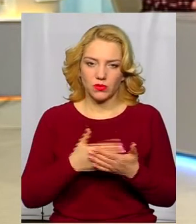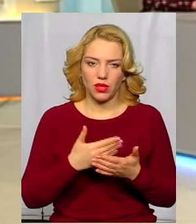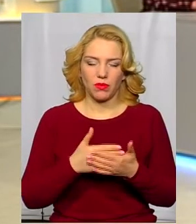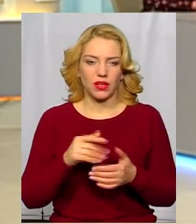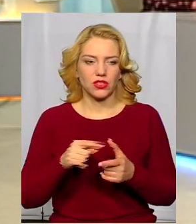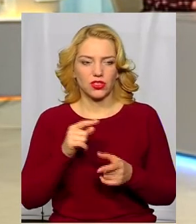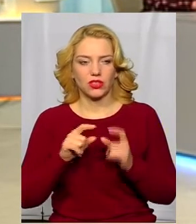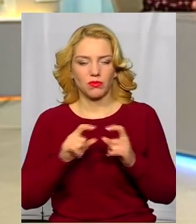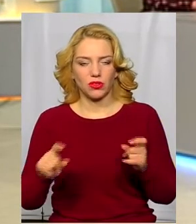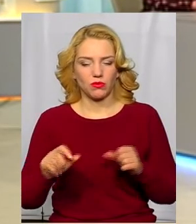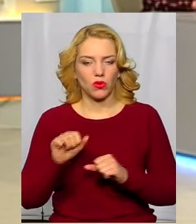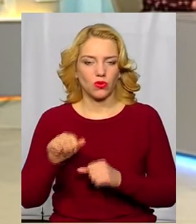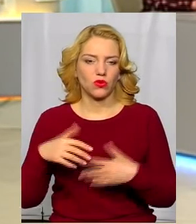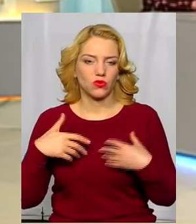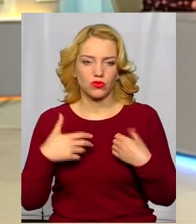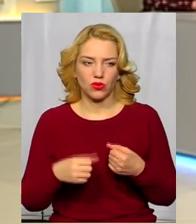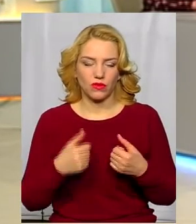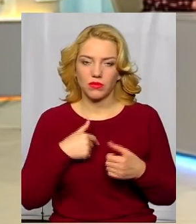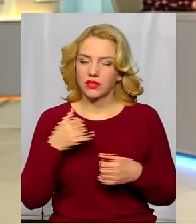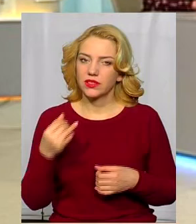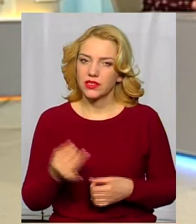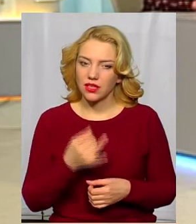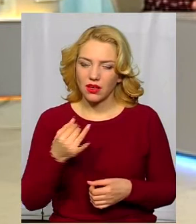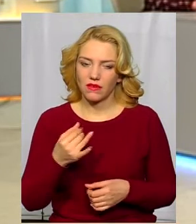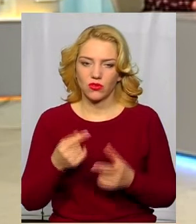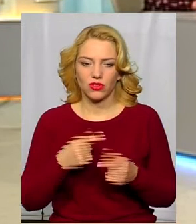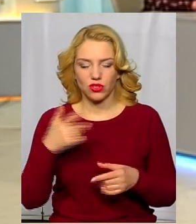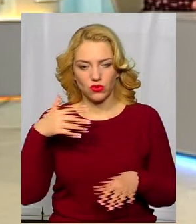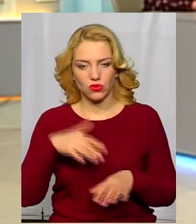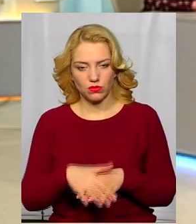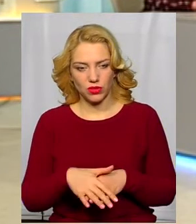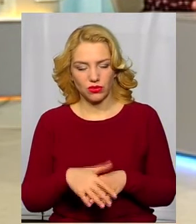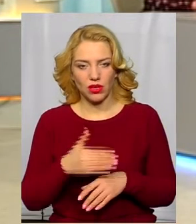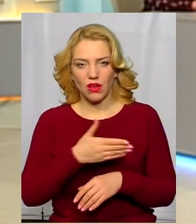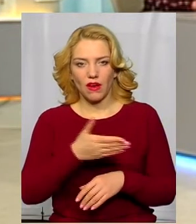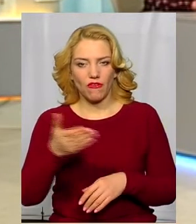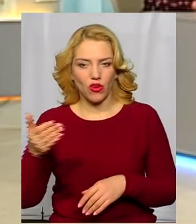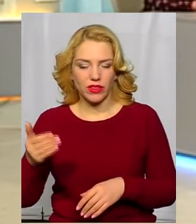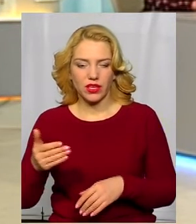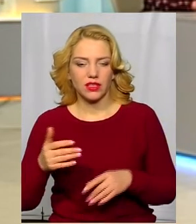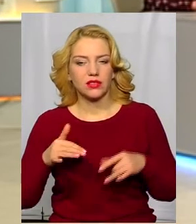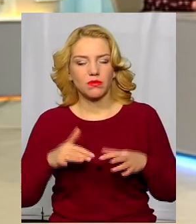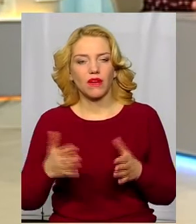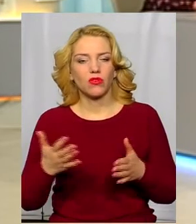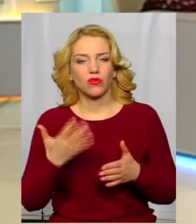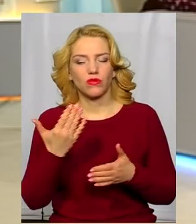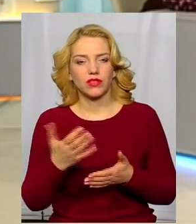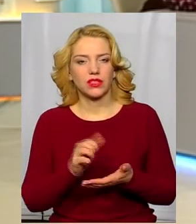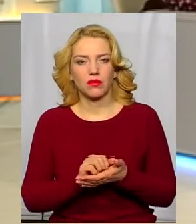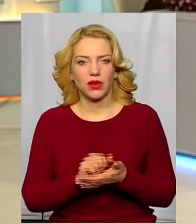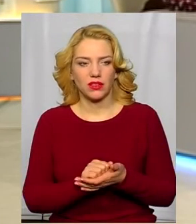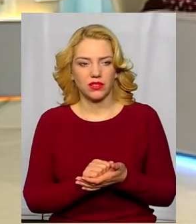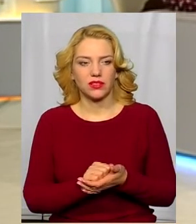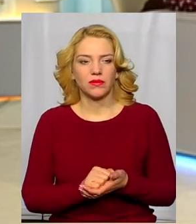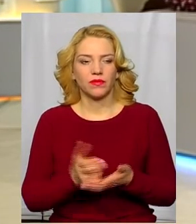до департаменту охорони здоров'я. Мені просто цікаво, чи розуміють вони справу, якою ви займаєтеся,